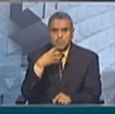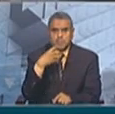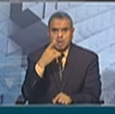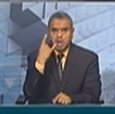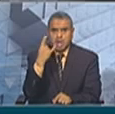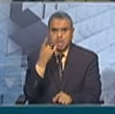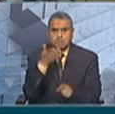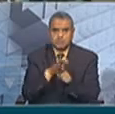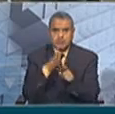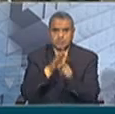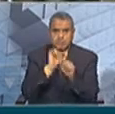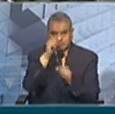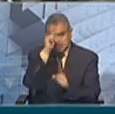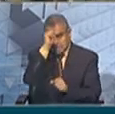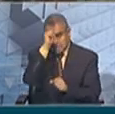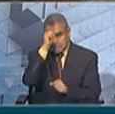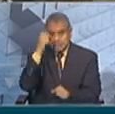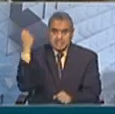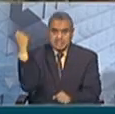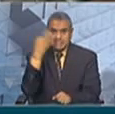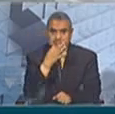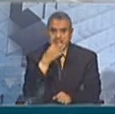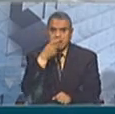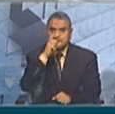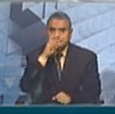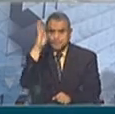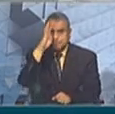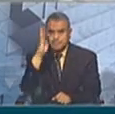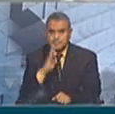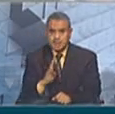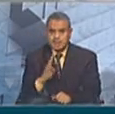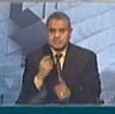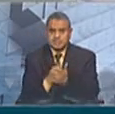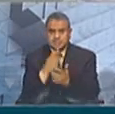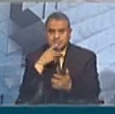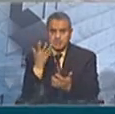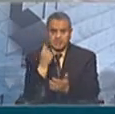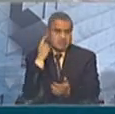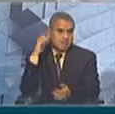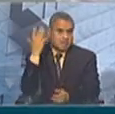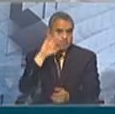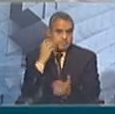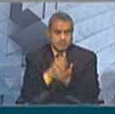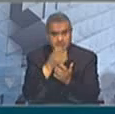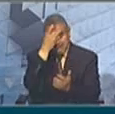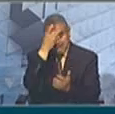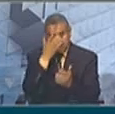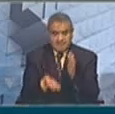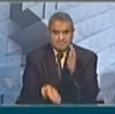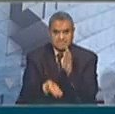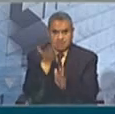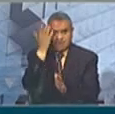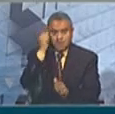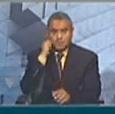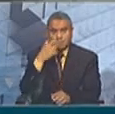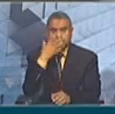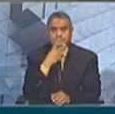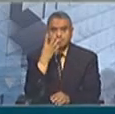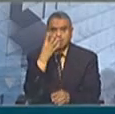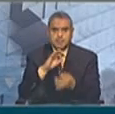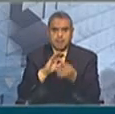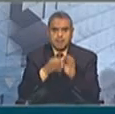93,410 أشخاص. واحتلت البرازيل المركز الثالث عالميا من حيث عدد المصابين مسجلة